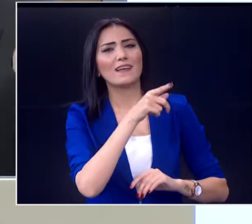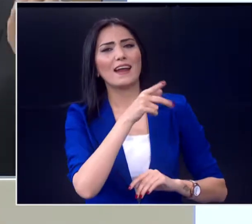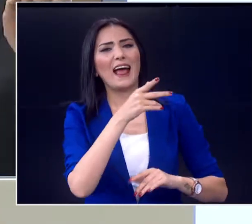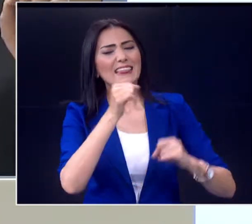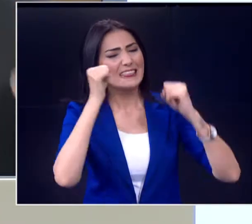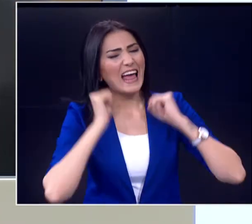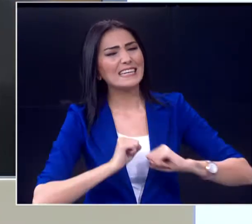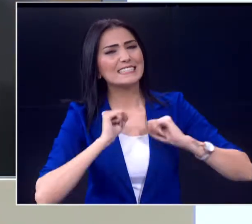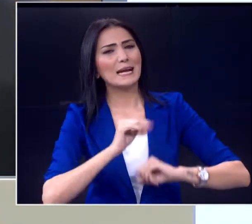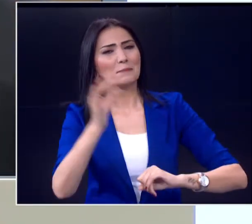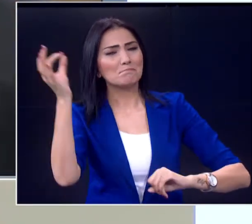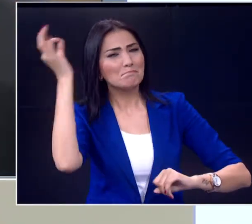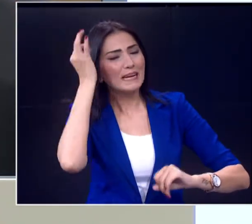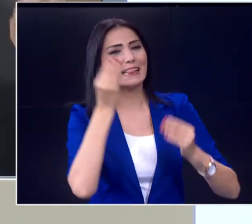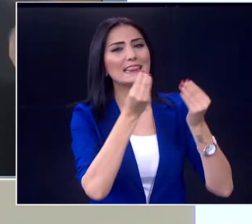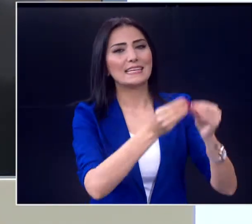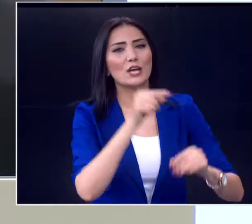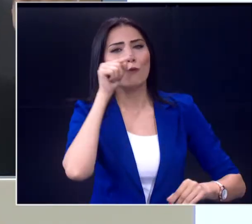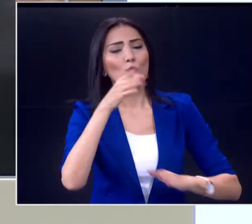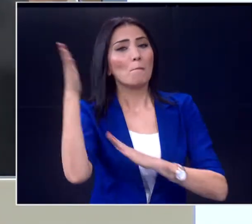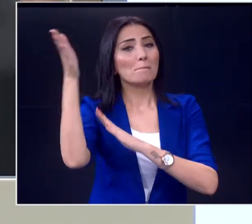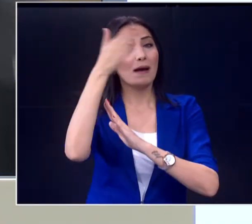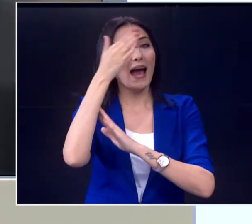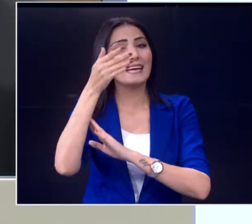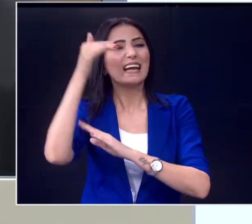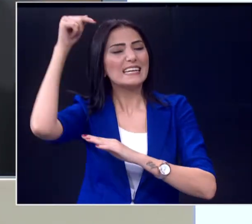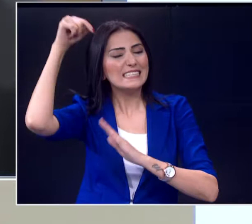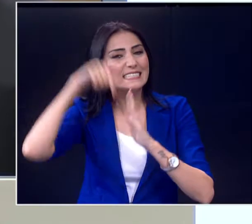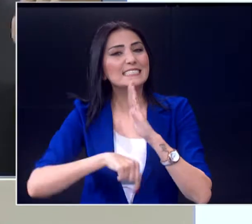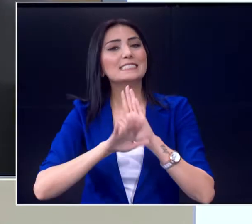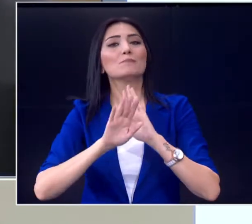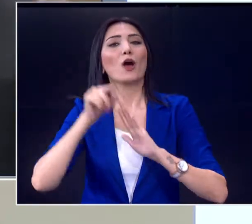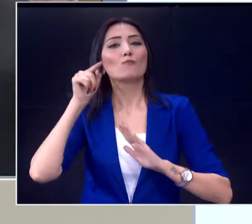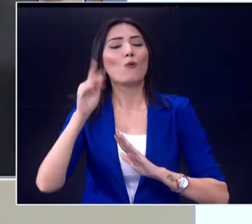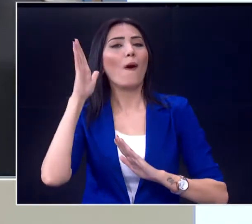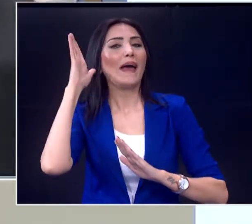haddini bildirdik. Bu bayrak inmez,